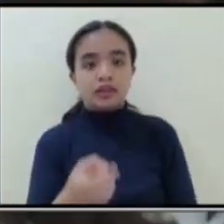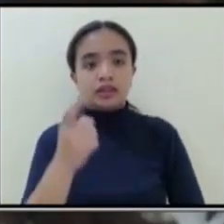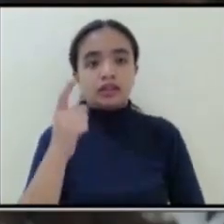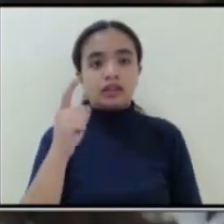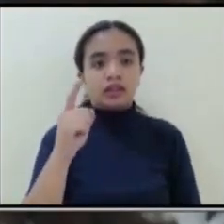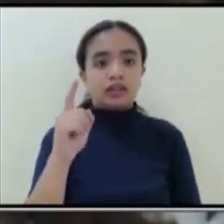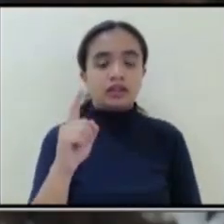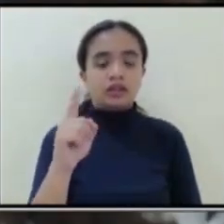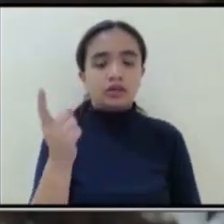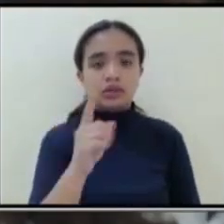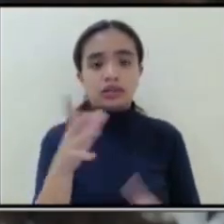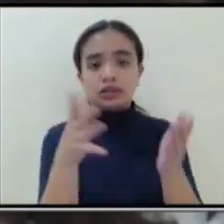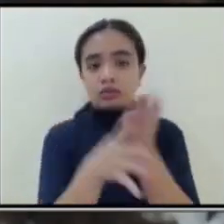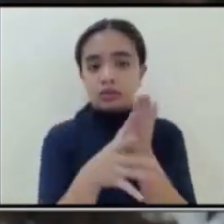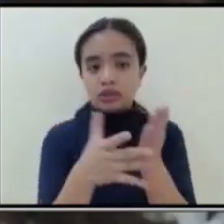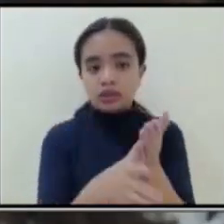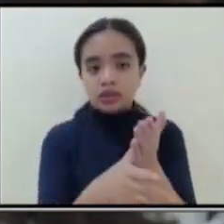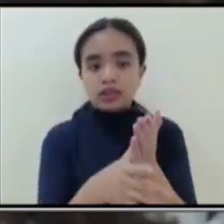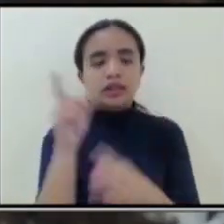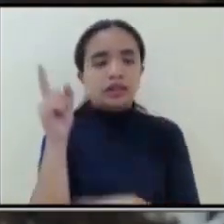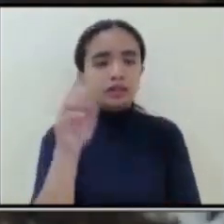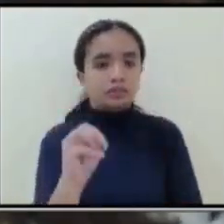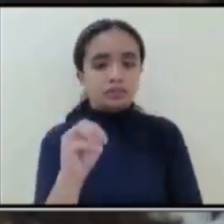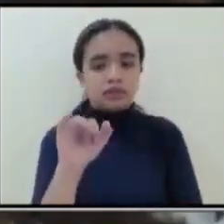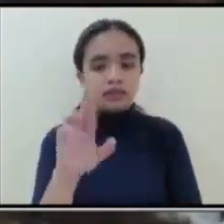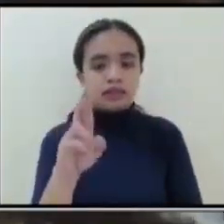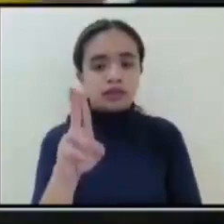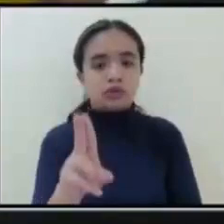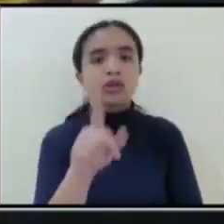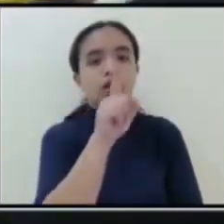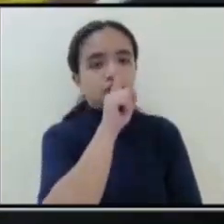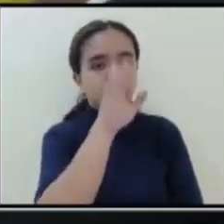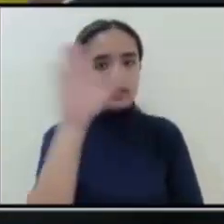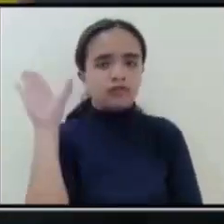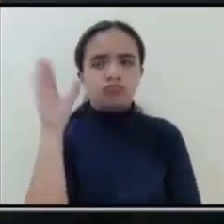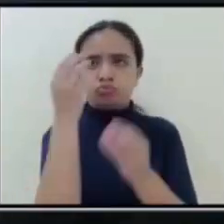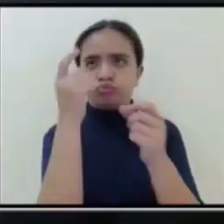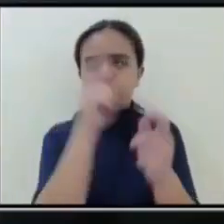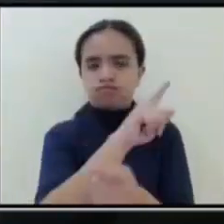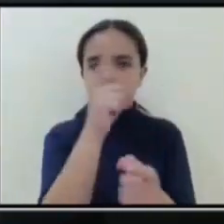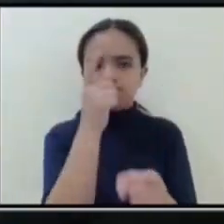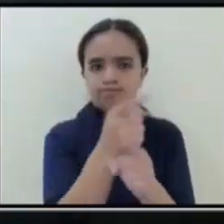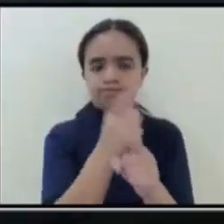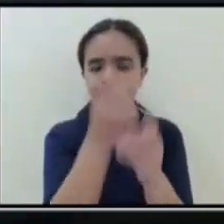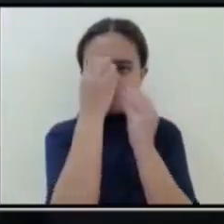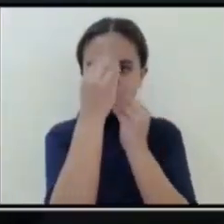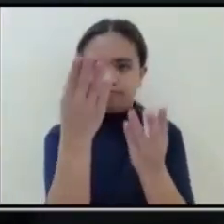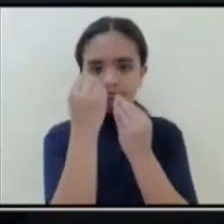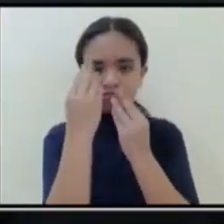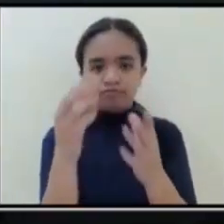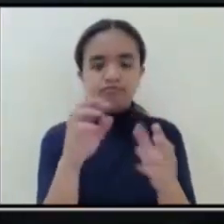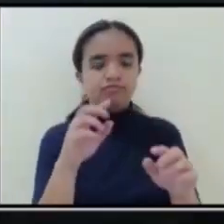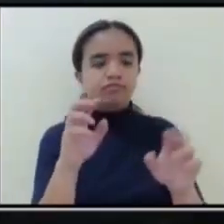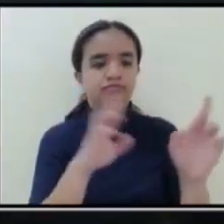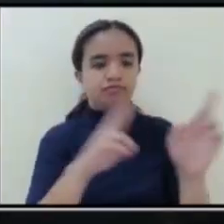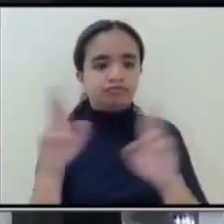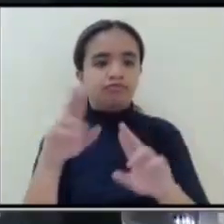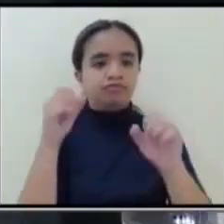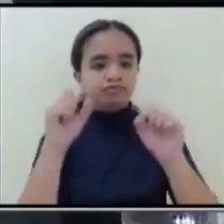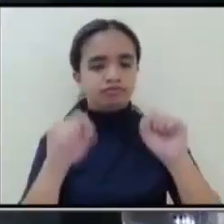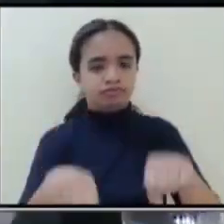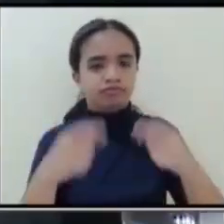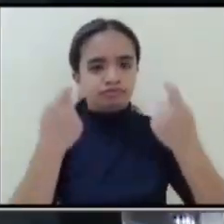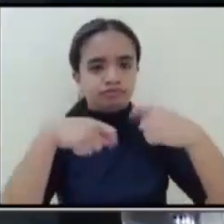pa ng komisyon, ipinangako ng Miro ang absolute transparency at handang mag-source code review para masubukan ang kanilang